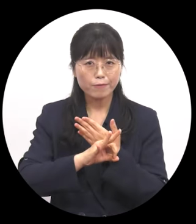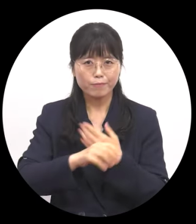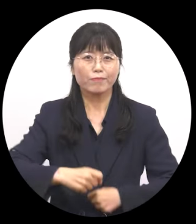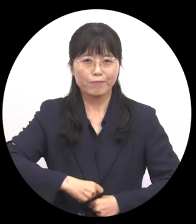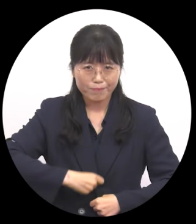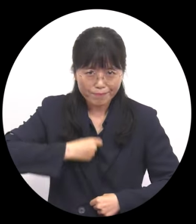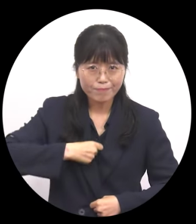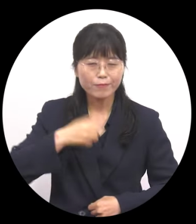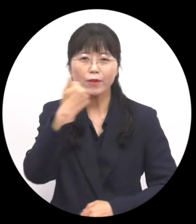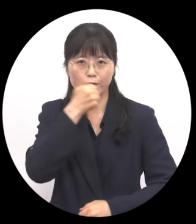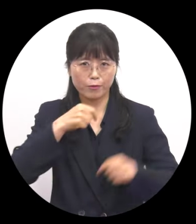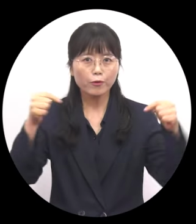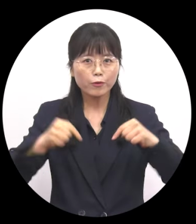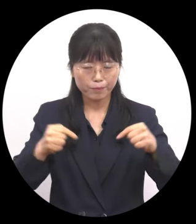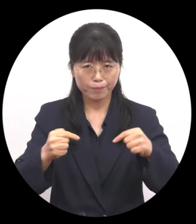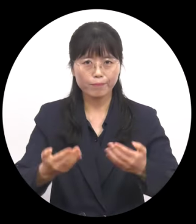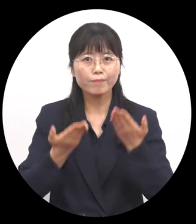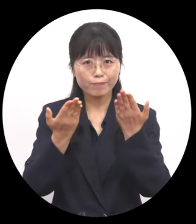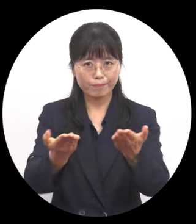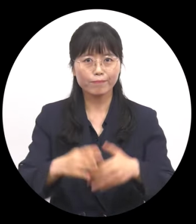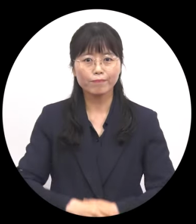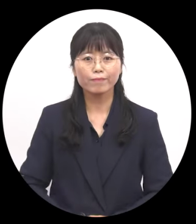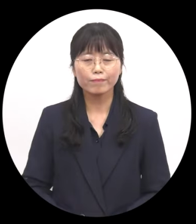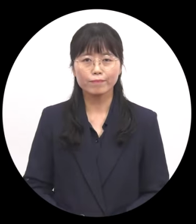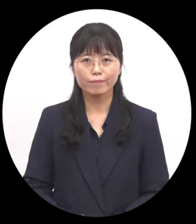친절하게 상담해 드리도록 하겠습니다.